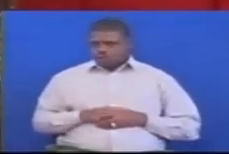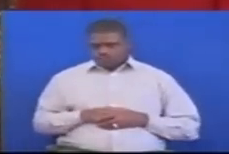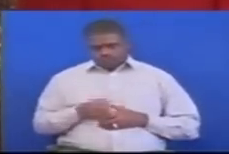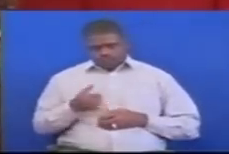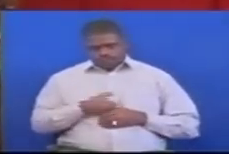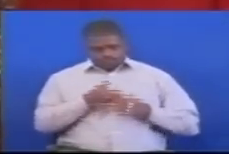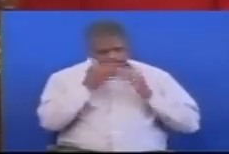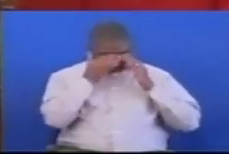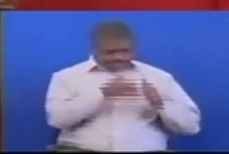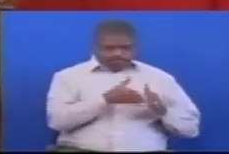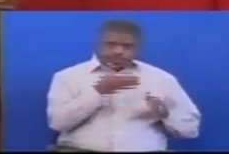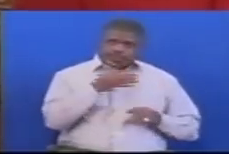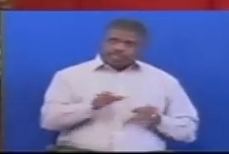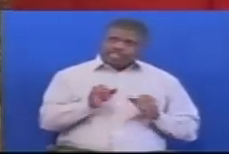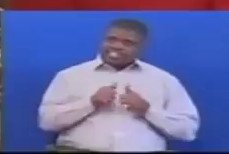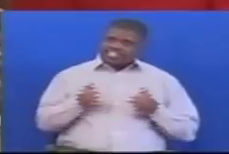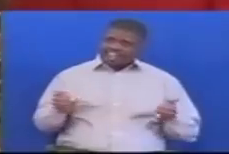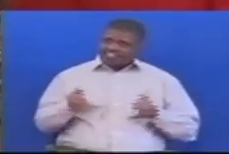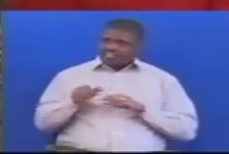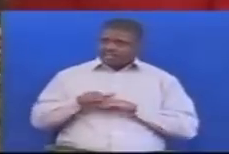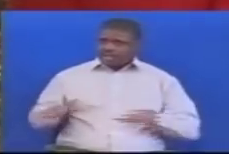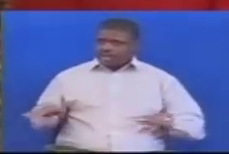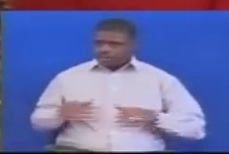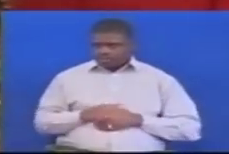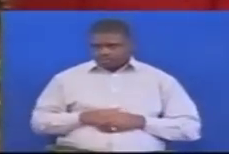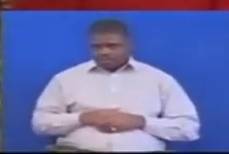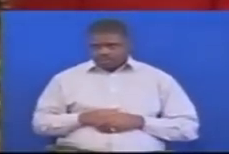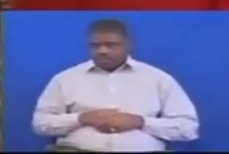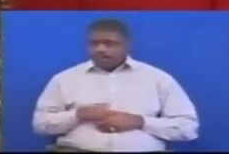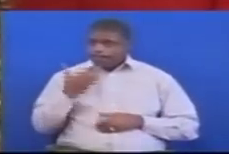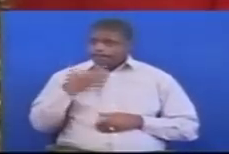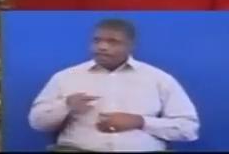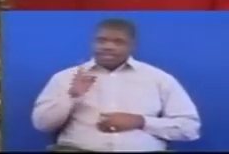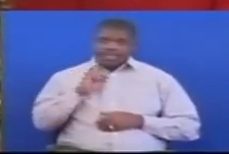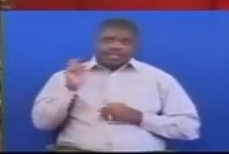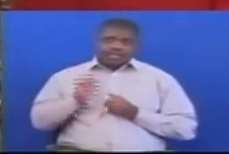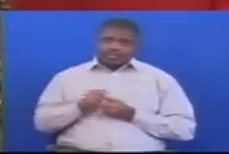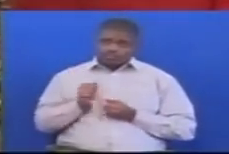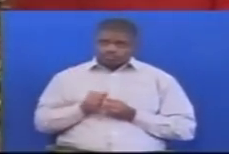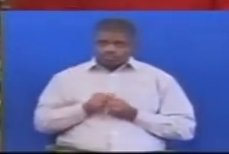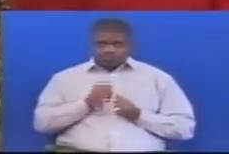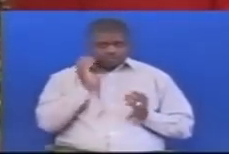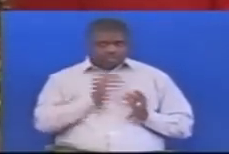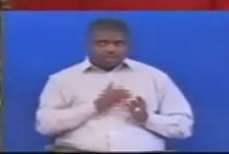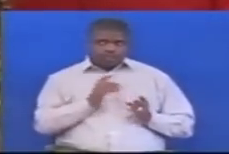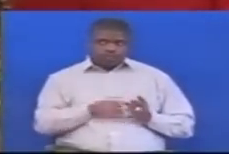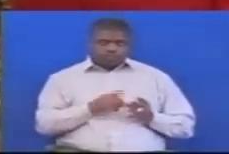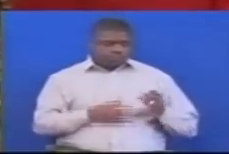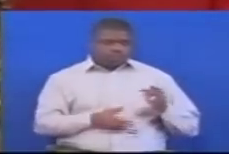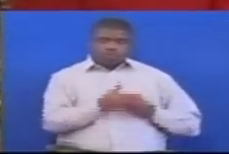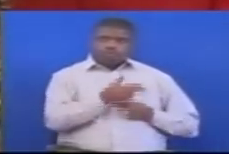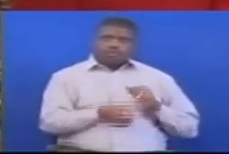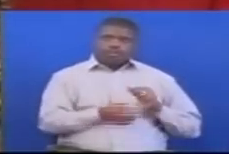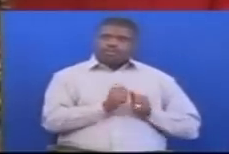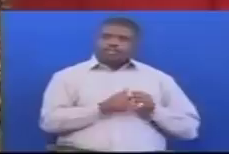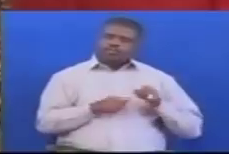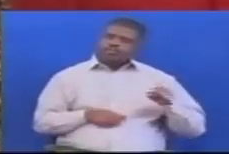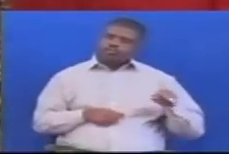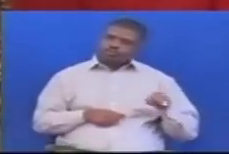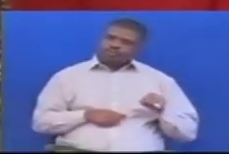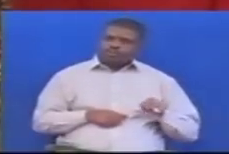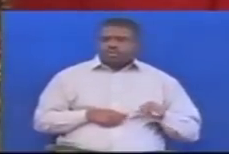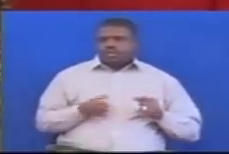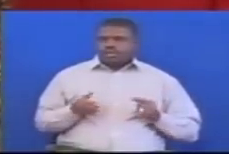salama. Hakika kabisa mnajua maji ni kila kitu. Na lengo letu ni kumtua mwanamke ndoo